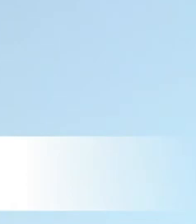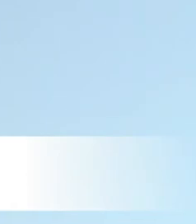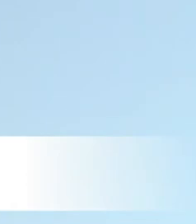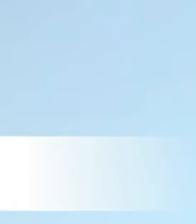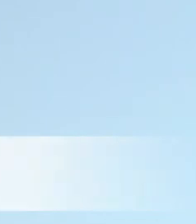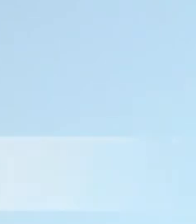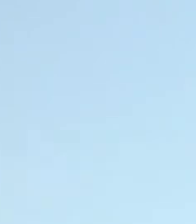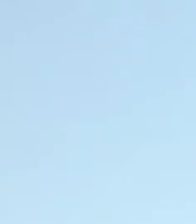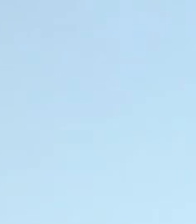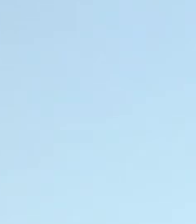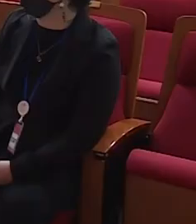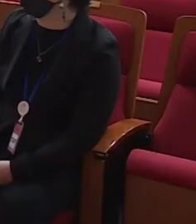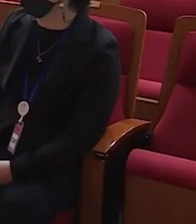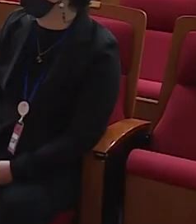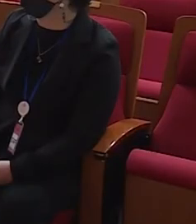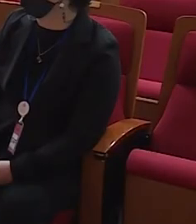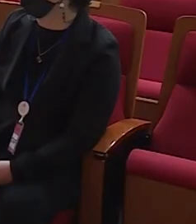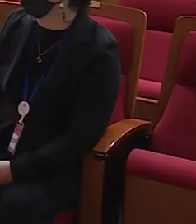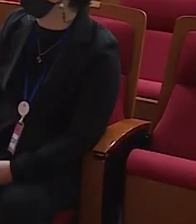드리고 싶습니다.